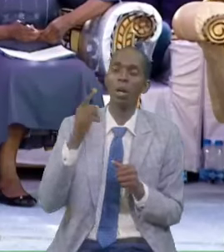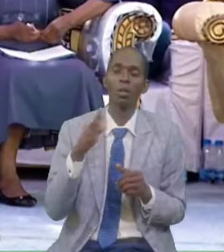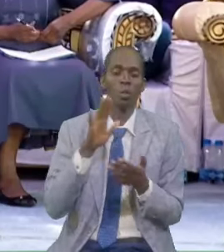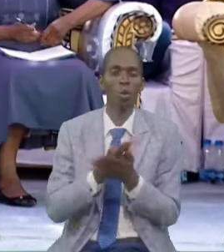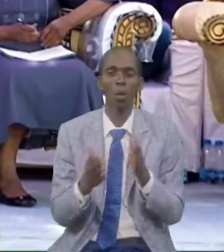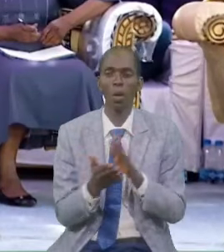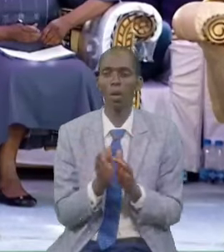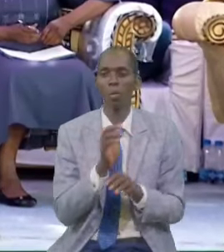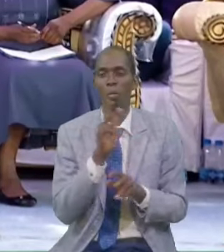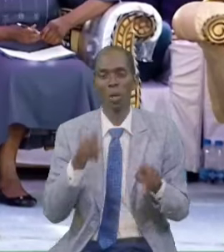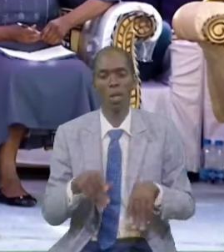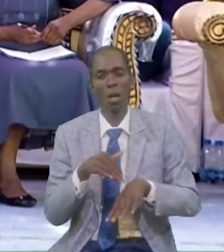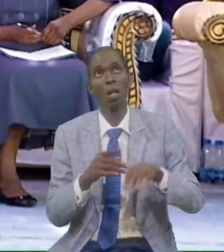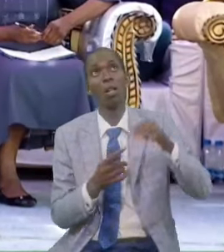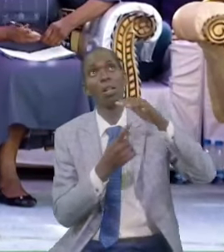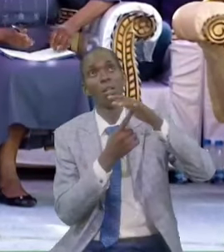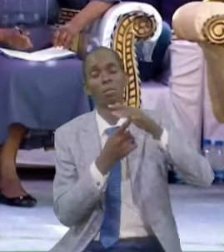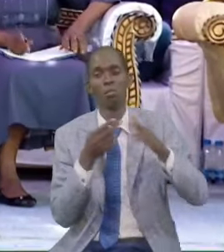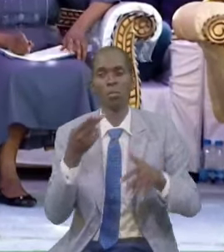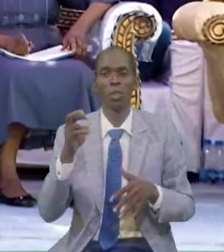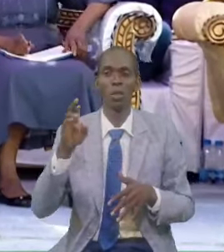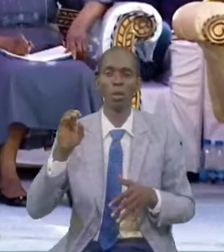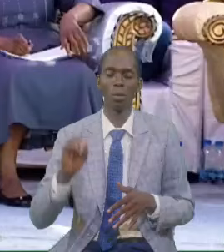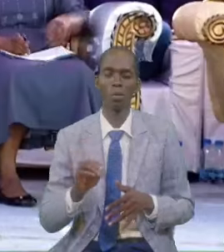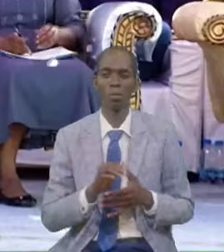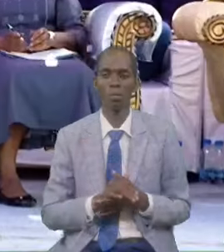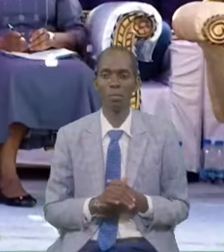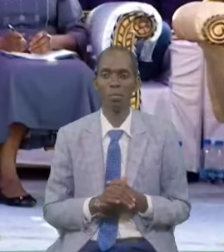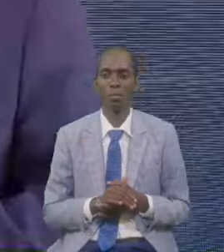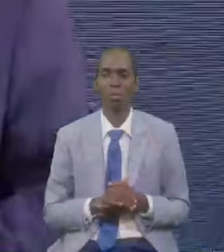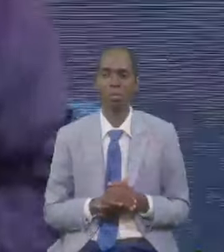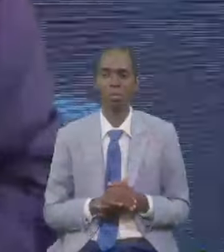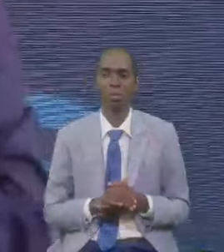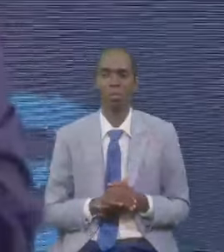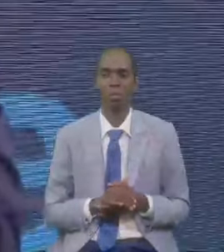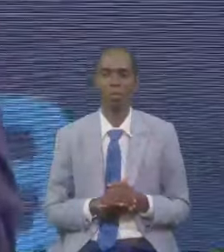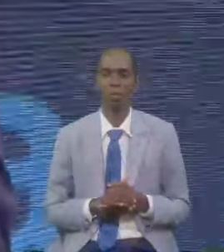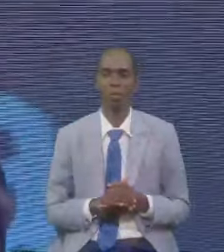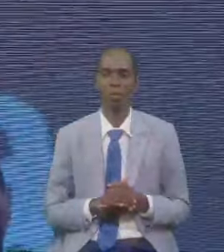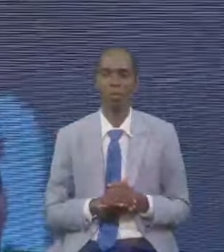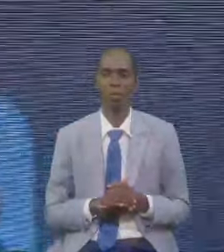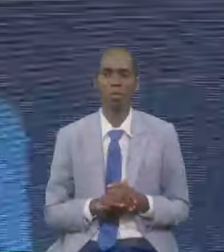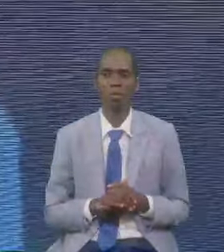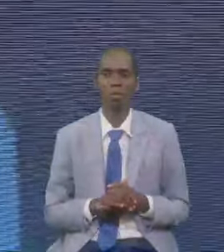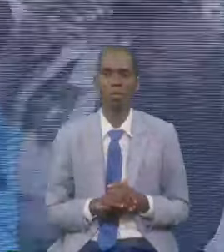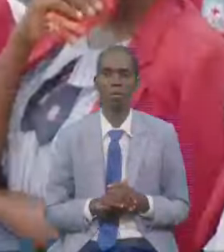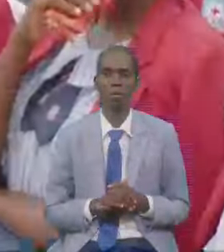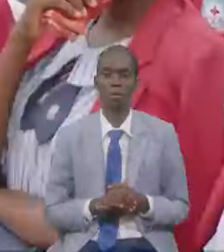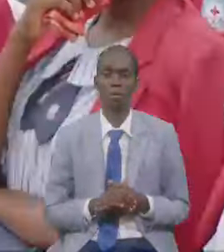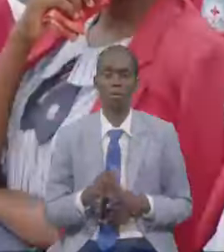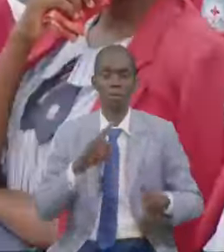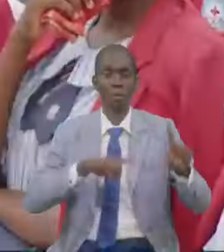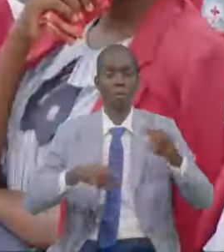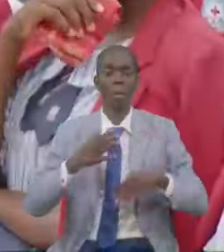సున్న ఒకటికి దగ్గర అవ్వాలి, తద్వారా 10 అవ్వాలి. ఆ విధంగా హీరో అవుదుము గాక. My time has come. నా